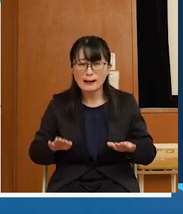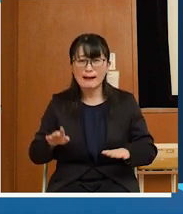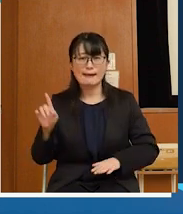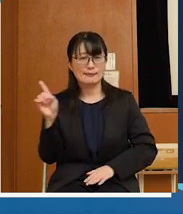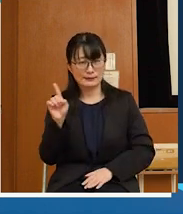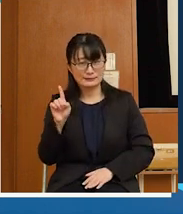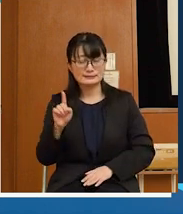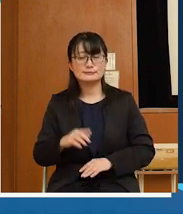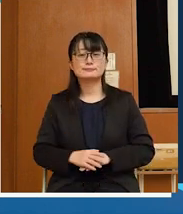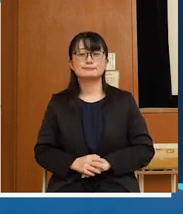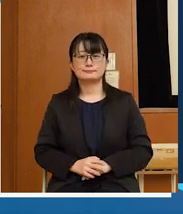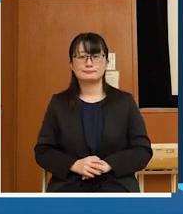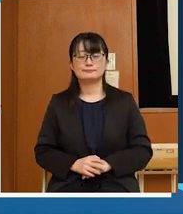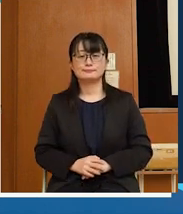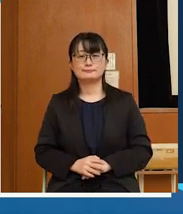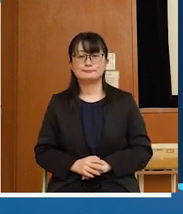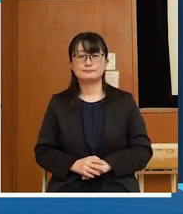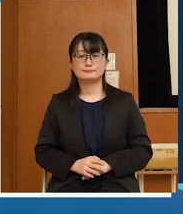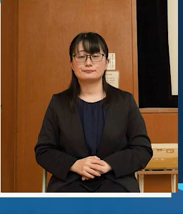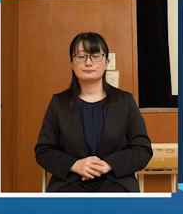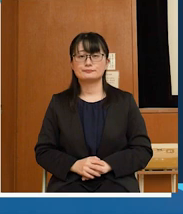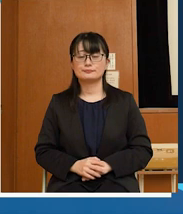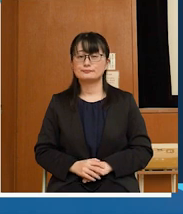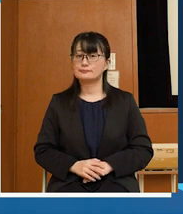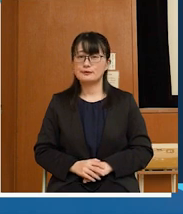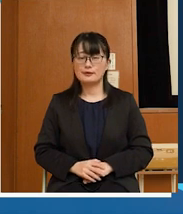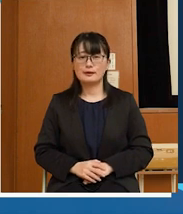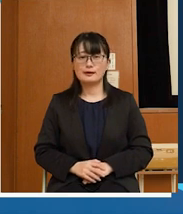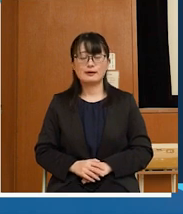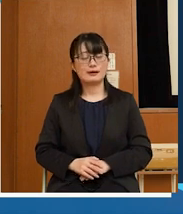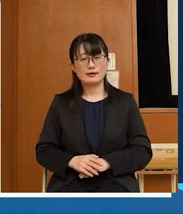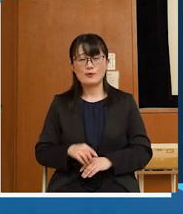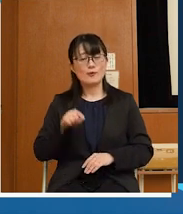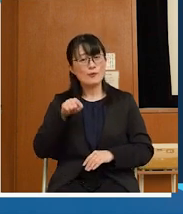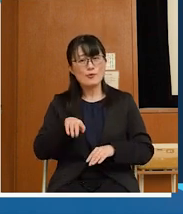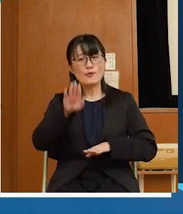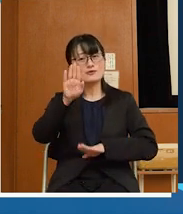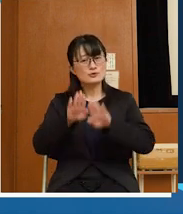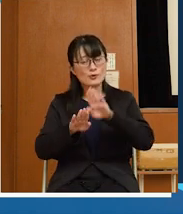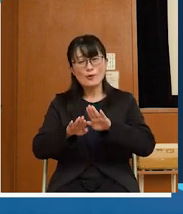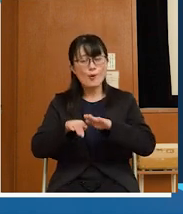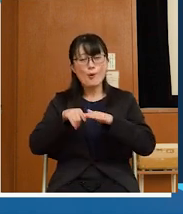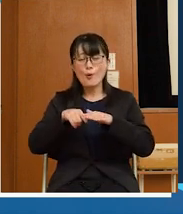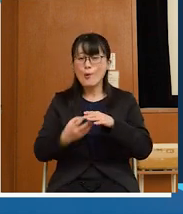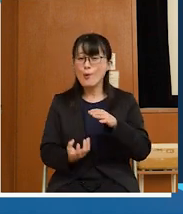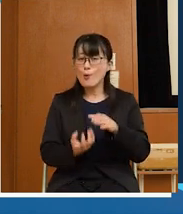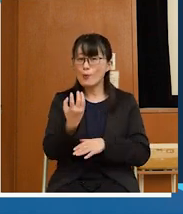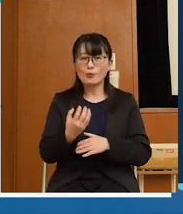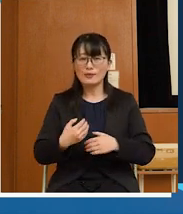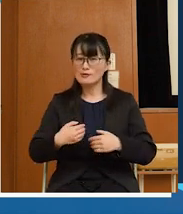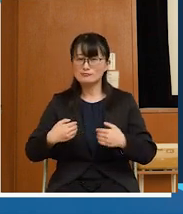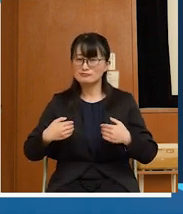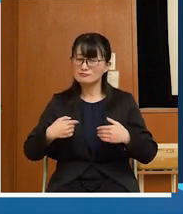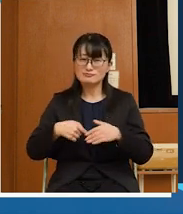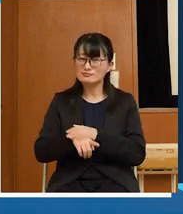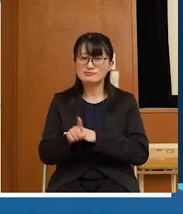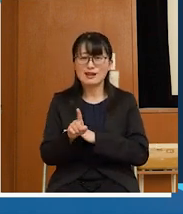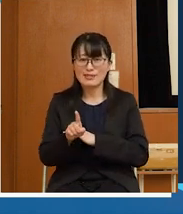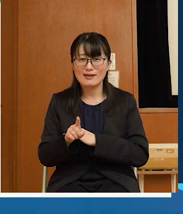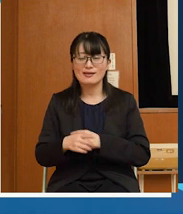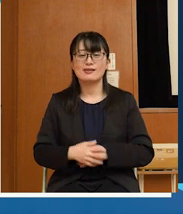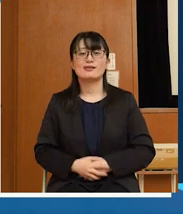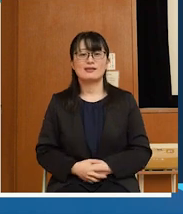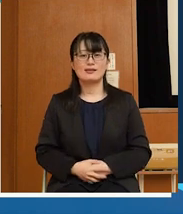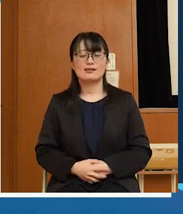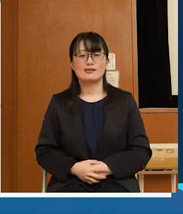でしょうなぜこのような不条理な状況が起こっているんでしょうこの辺のこの新建設も実はこの